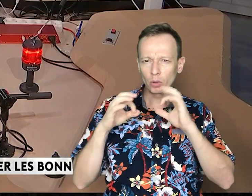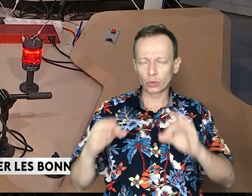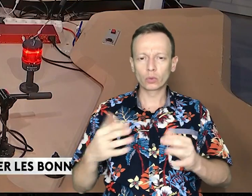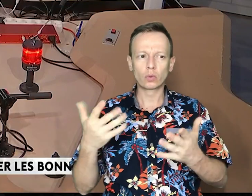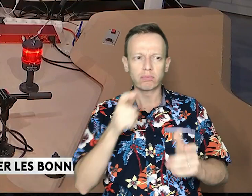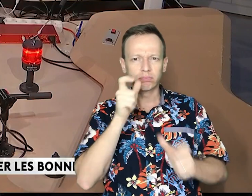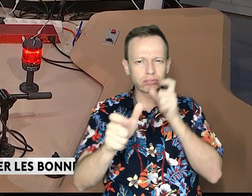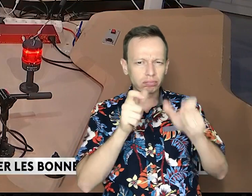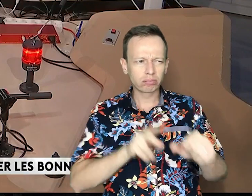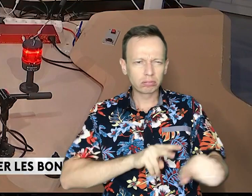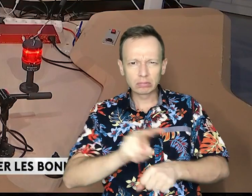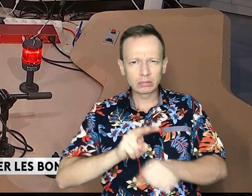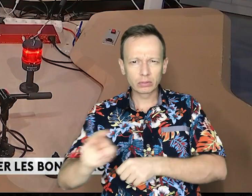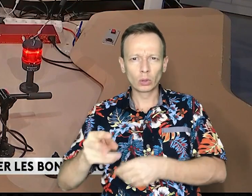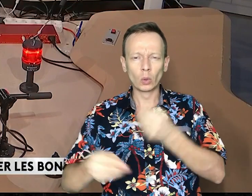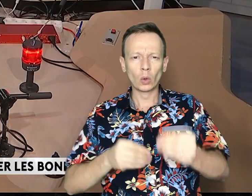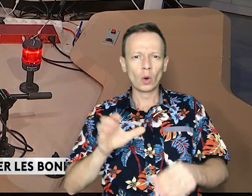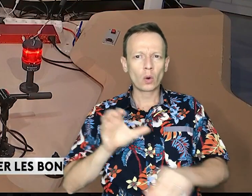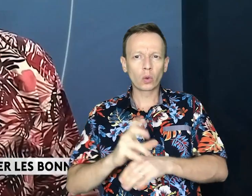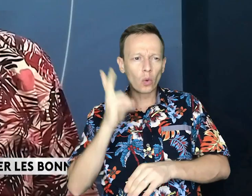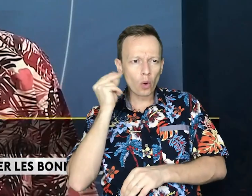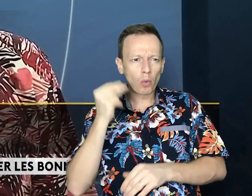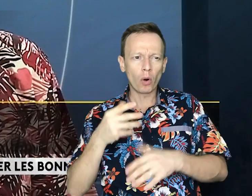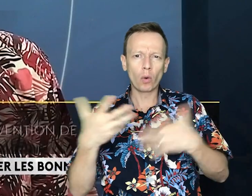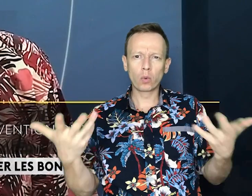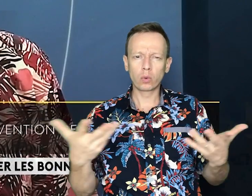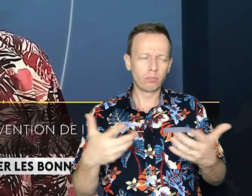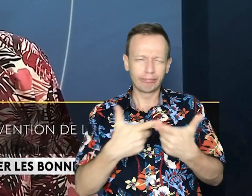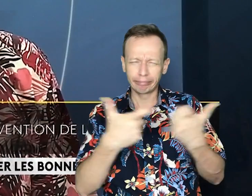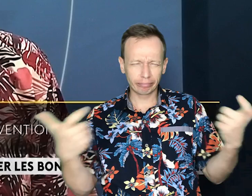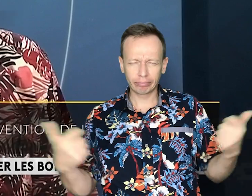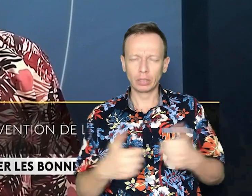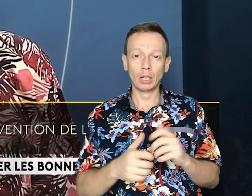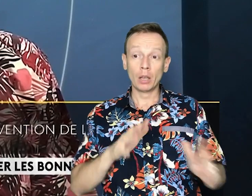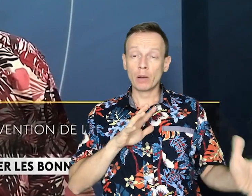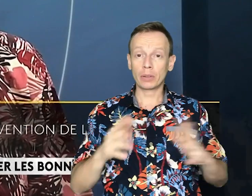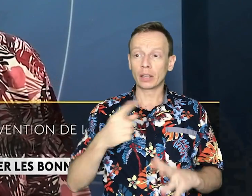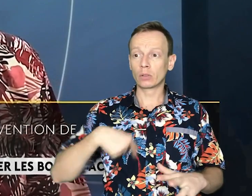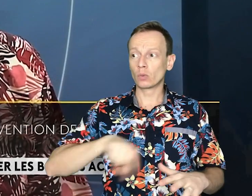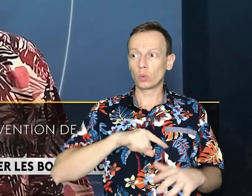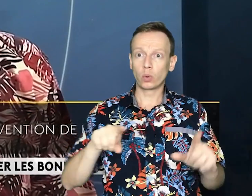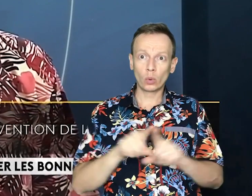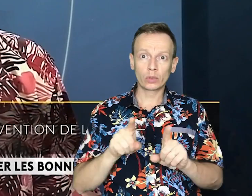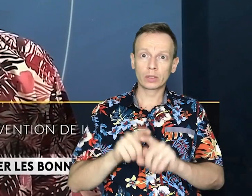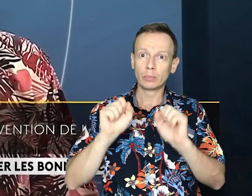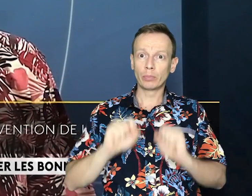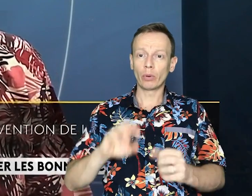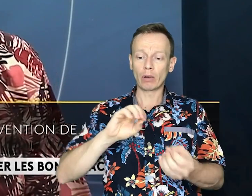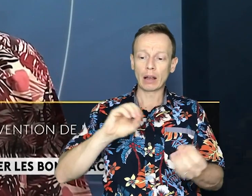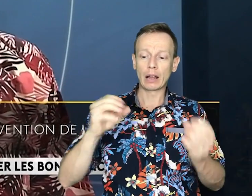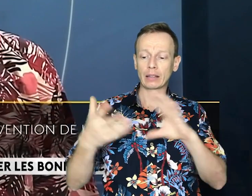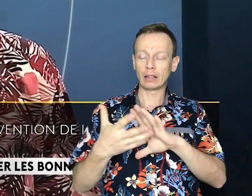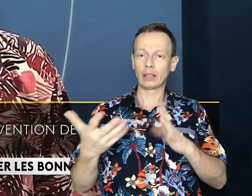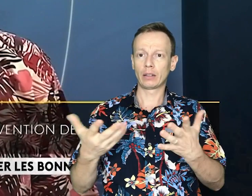homophobes, etc. On peut peut-être aujourd'hui inonder aussi la toile pour être dans la bienveillance, pour être dans la promotion, pour